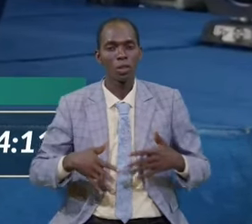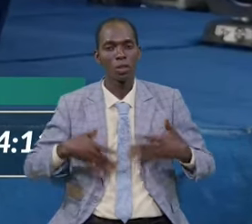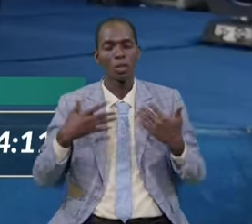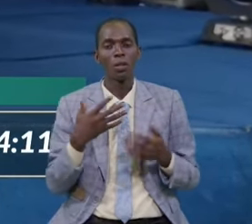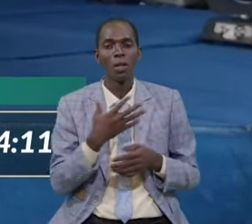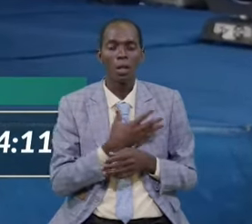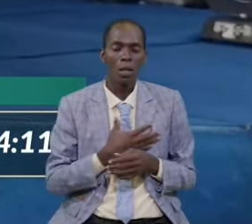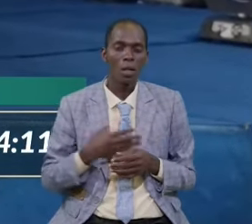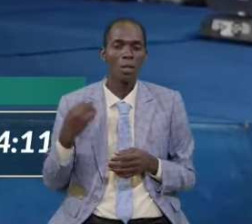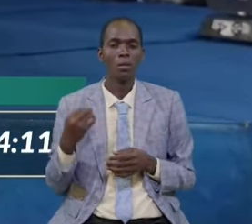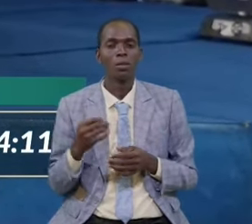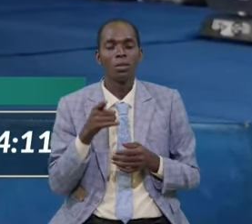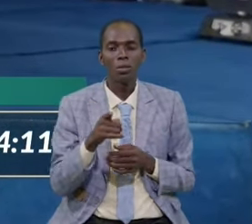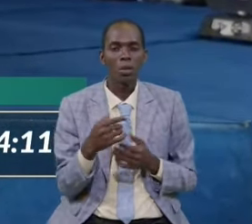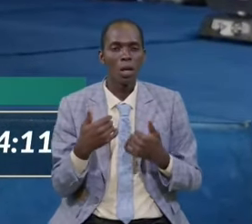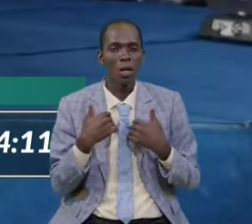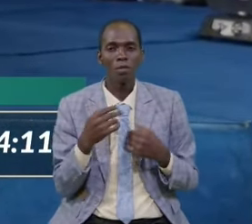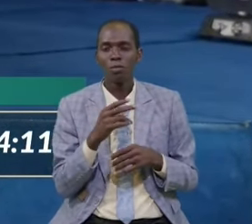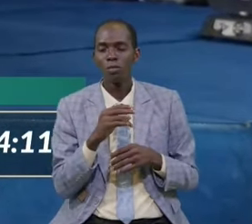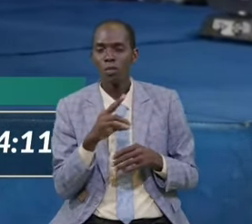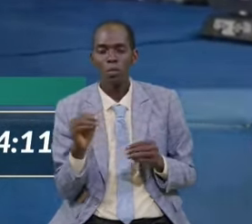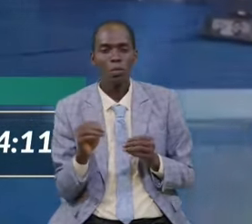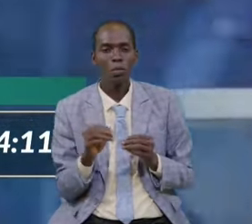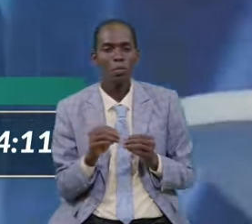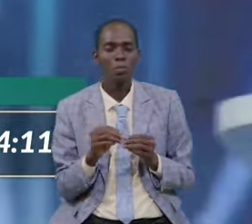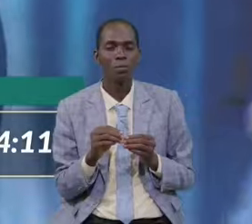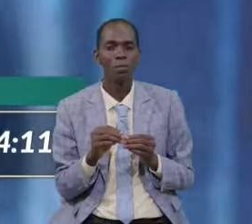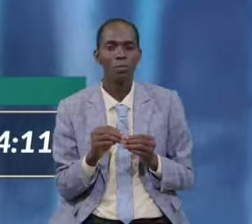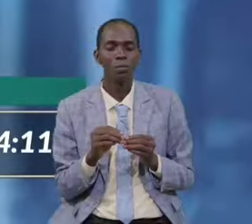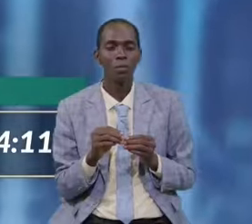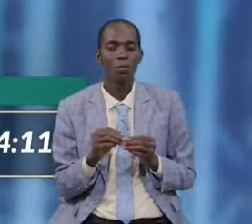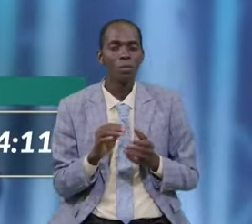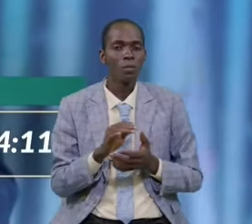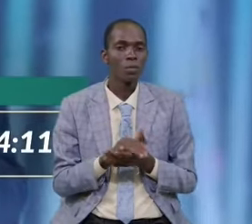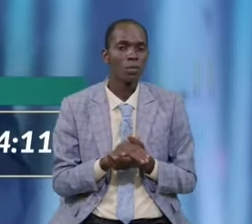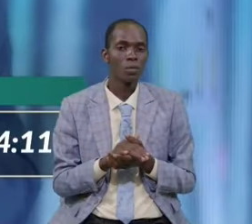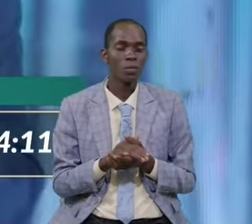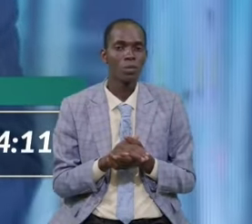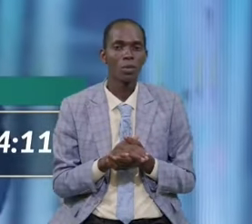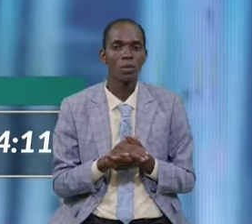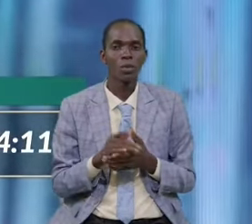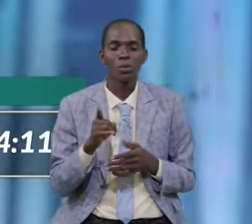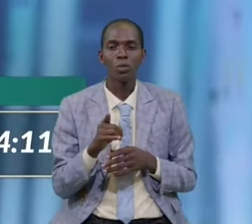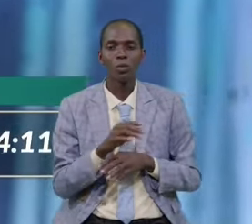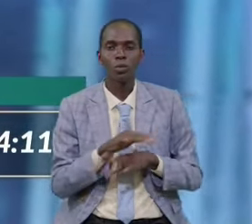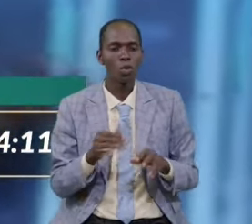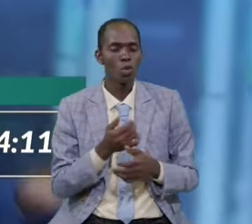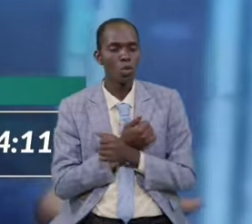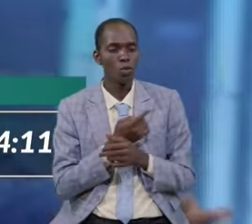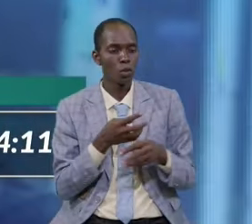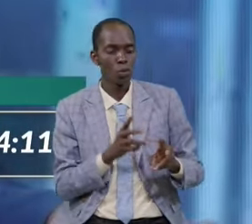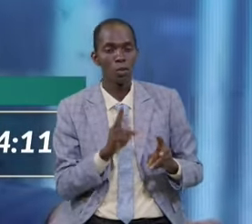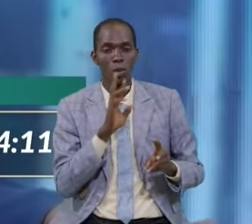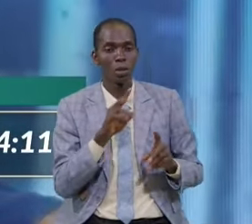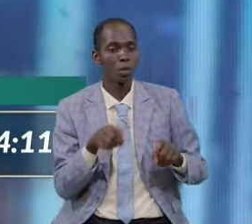dans la médiocrité et tu ne marches plus avec ceux-là qui ne connaissent même pas là où ils vont et ils